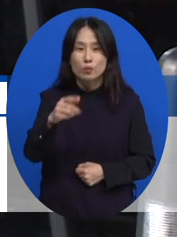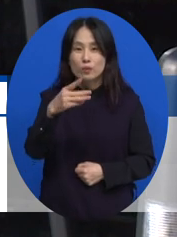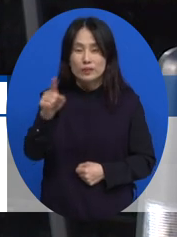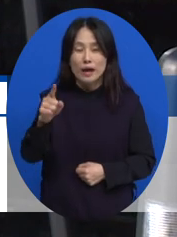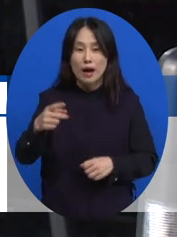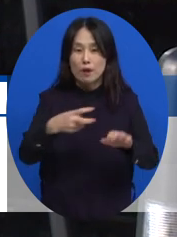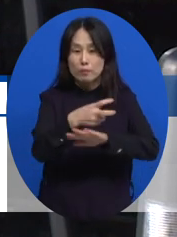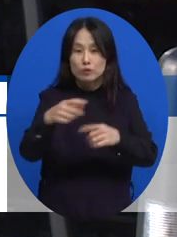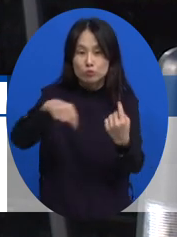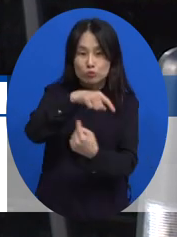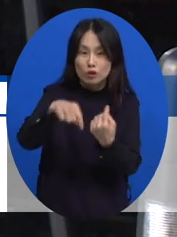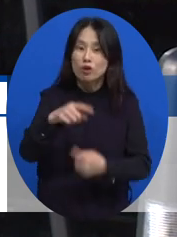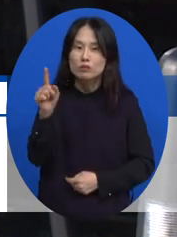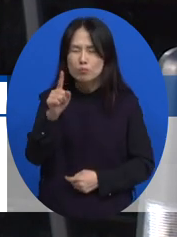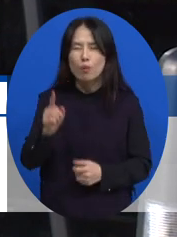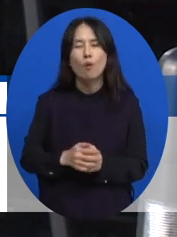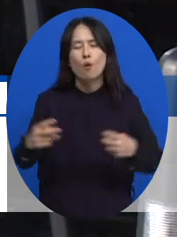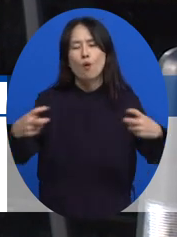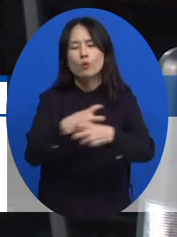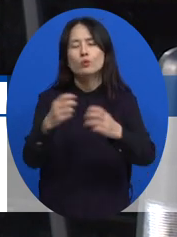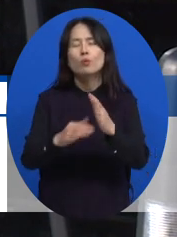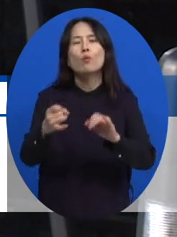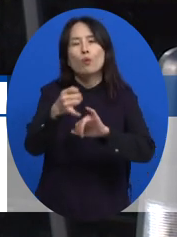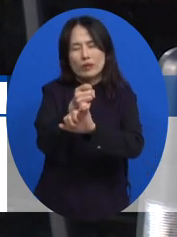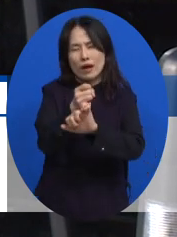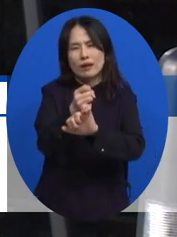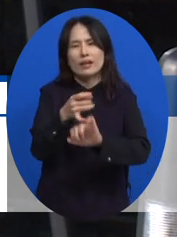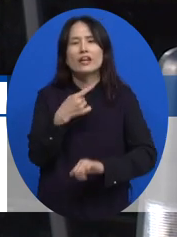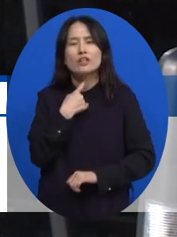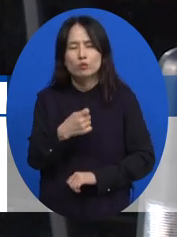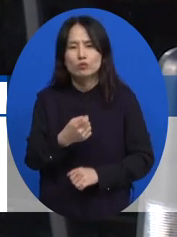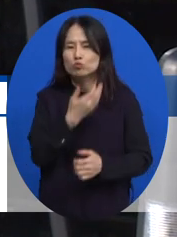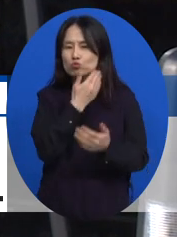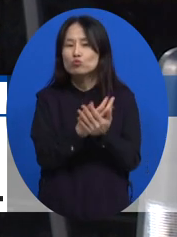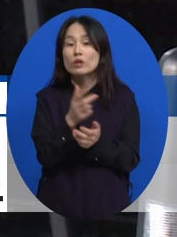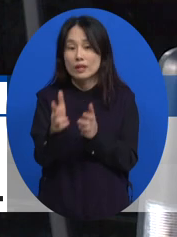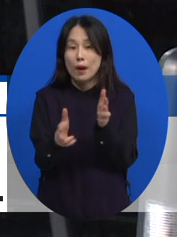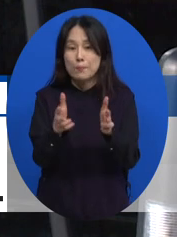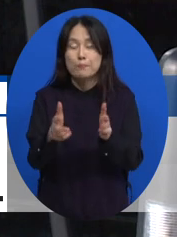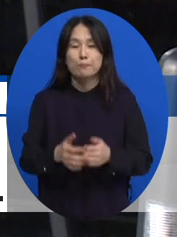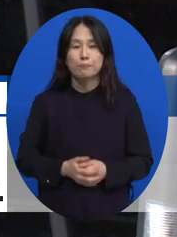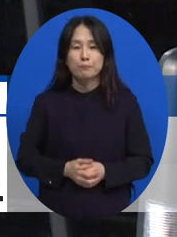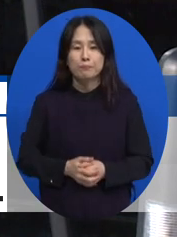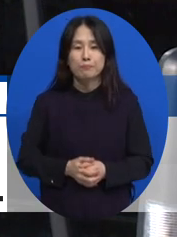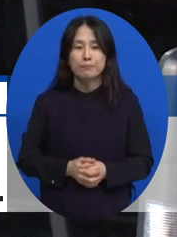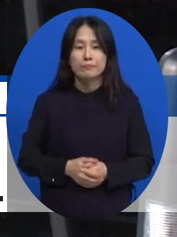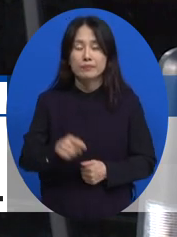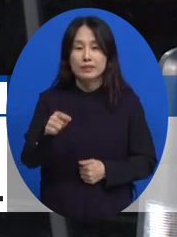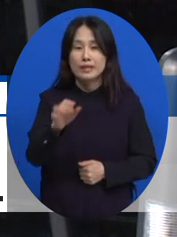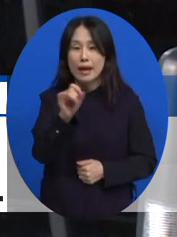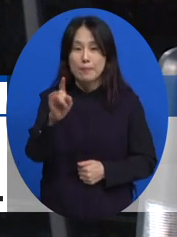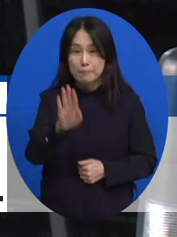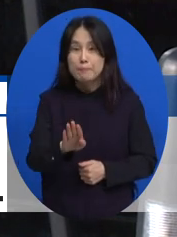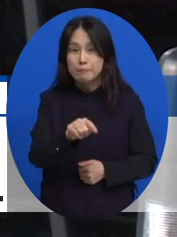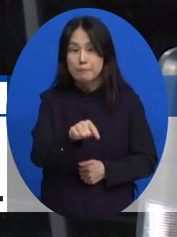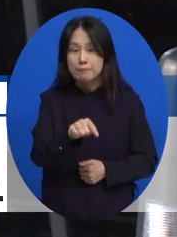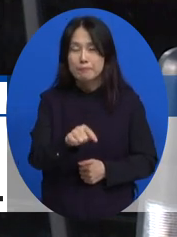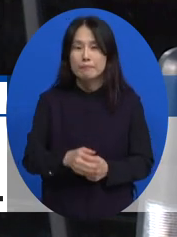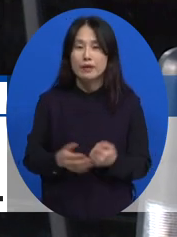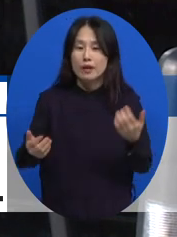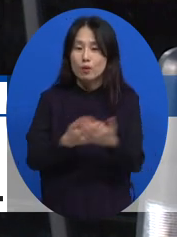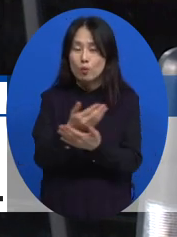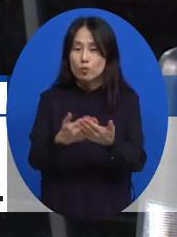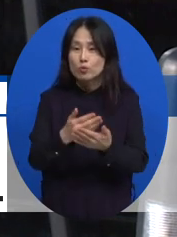경기도 교통공약이자 기획 패키지 핵심 사업입니다. 똑타 앱에 공유 PM,